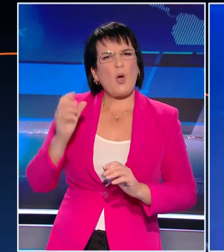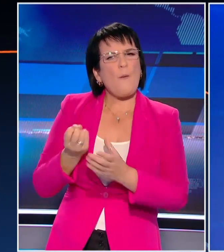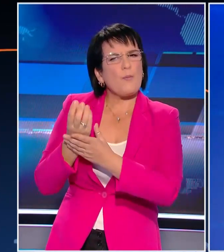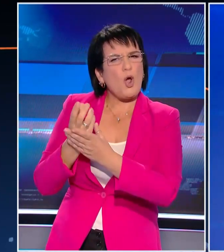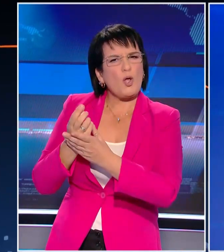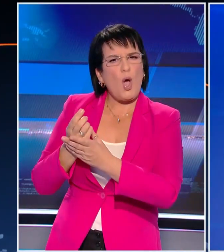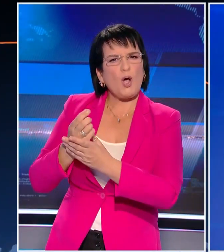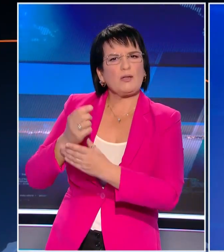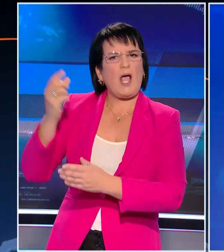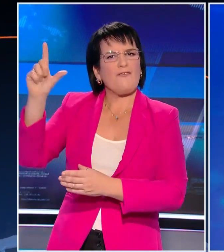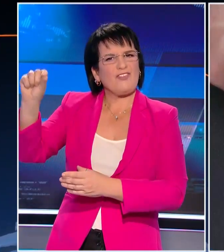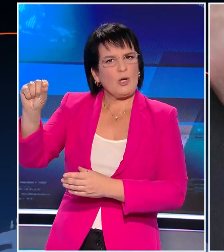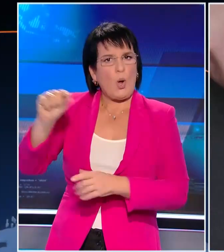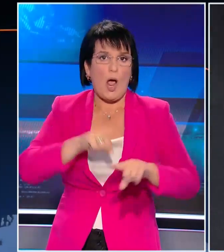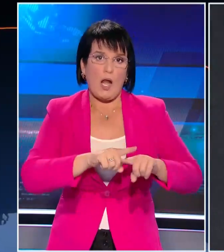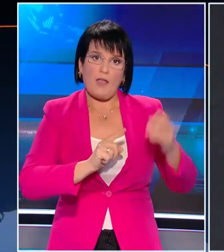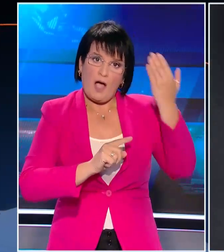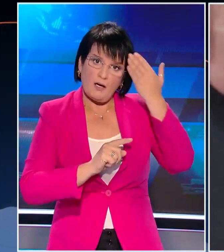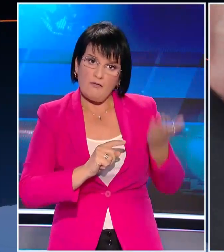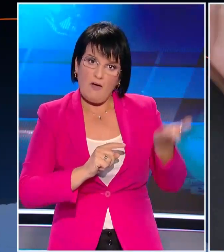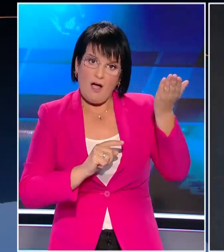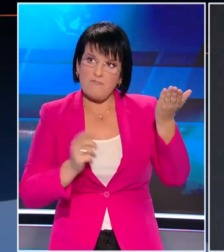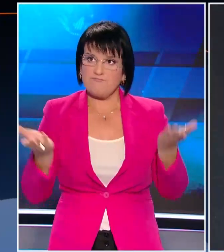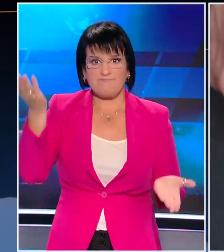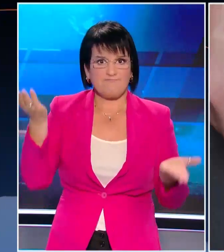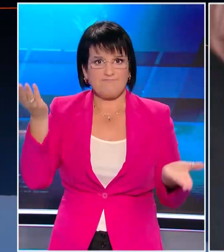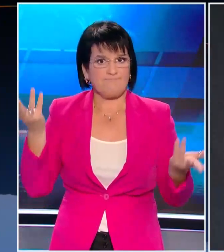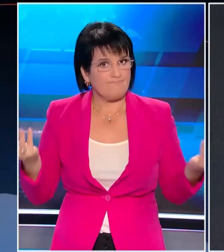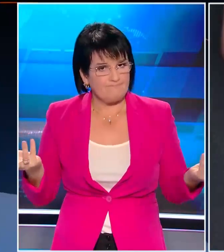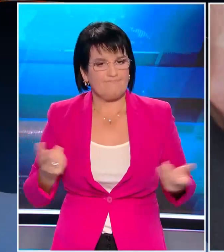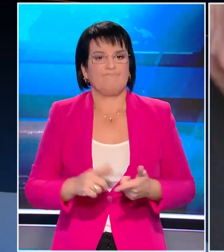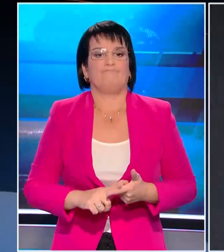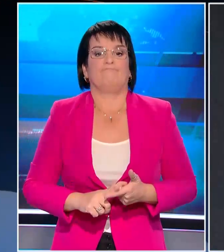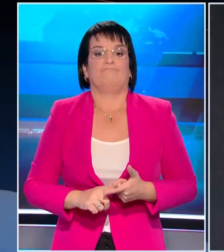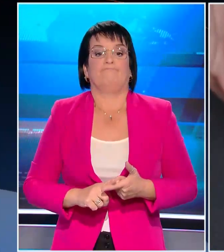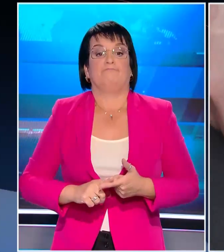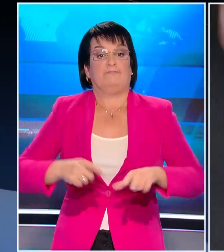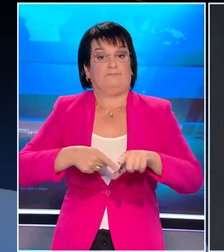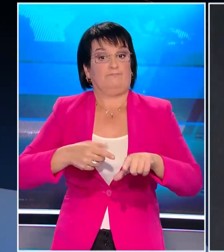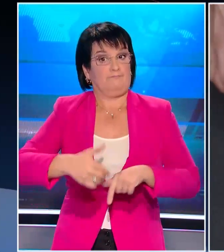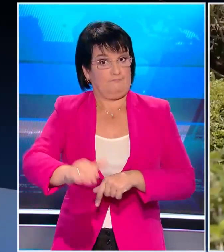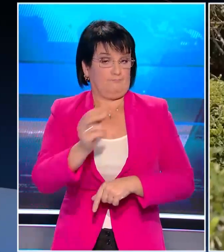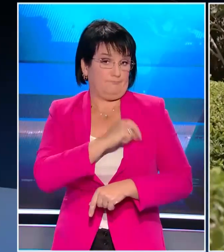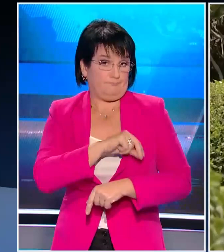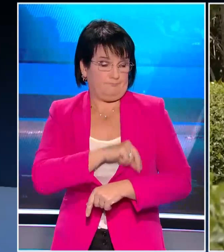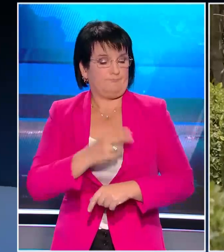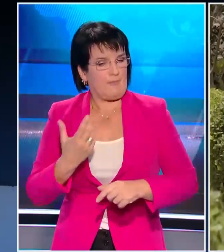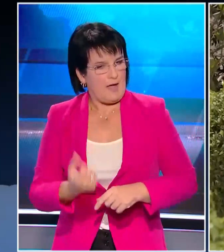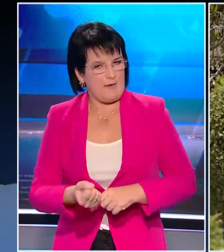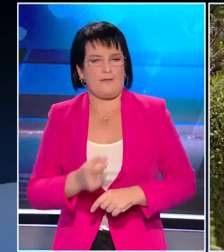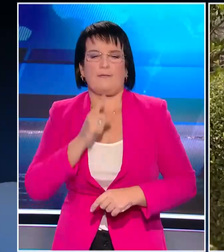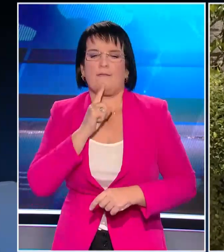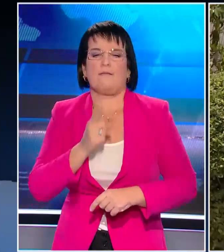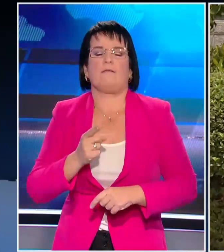και ακριβότερα στην Ελλάδα. Χριστουγεννιάτικο μποναμά για τους ευάλωτους, επεφύλαξε η καλή πορεία του προϋπολογισμού, με τον